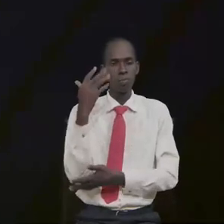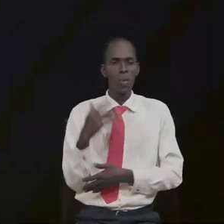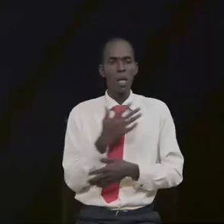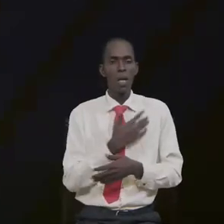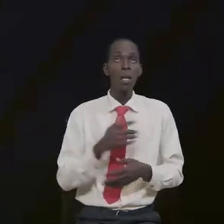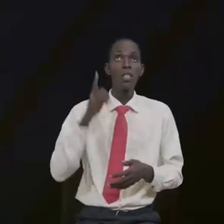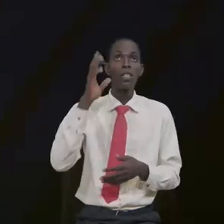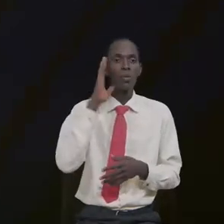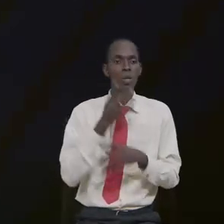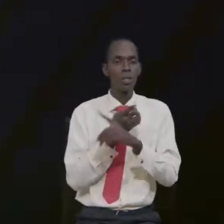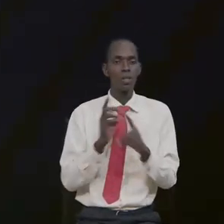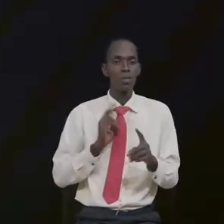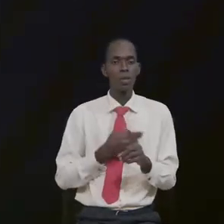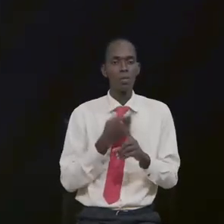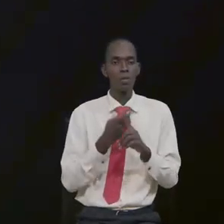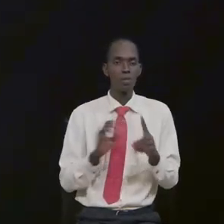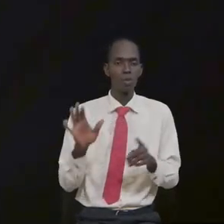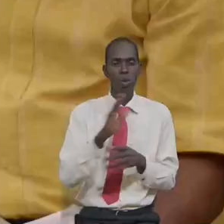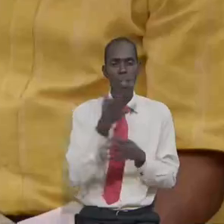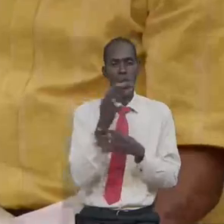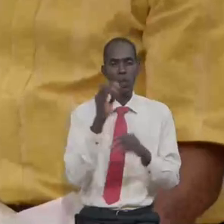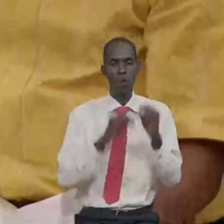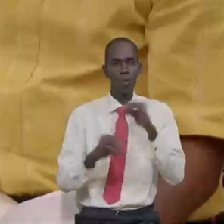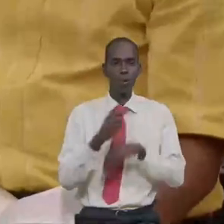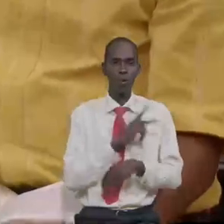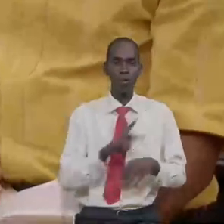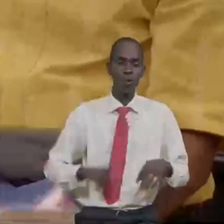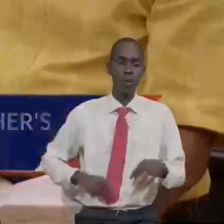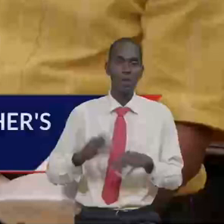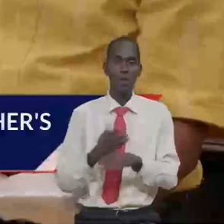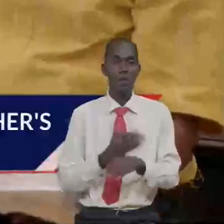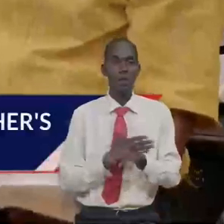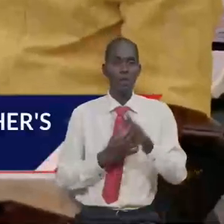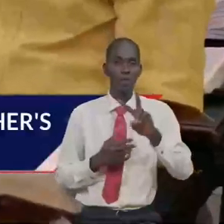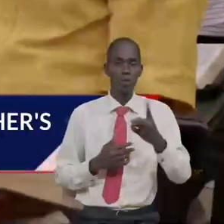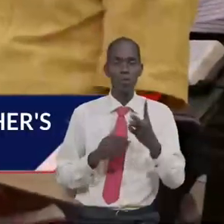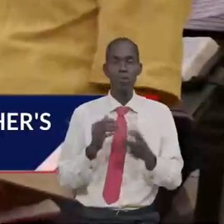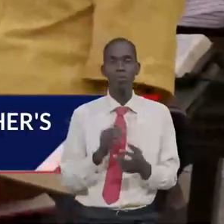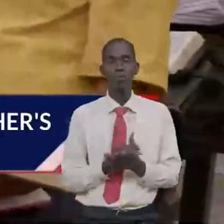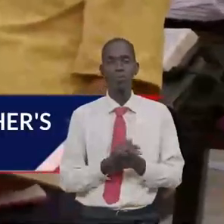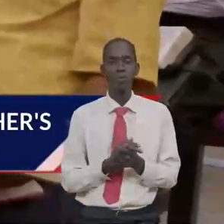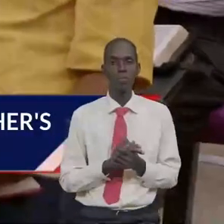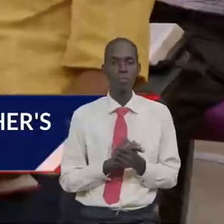main, ô roi. Voyons la deuxième partie ici. Nous allons voir